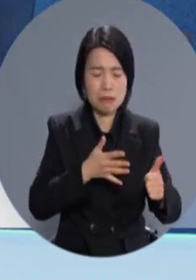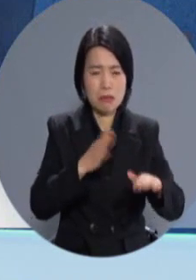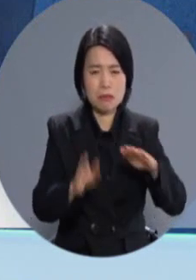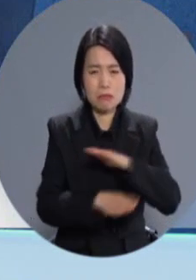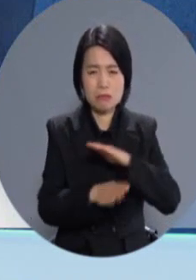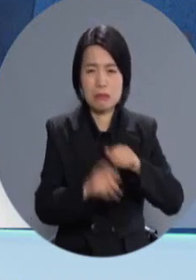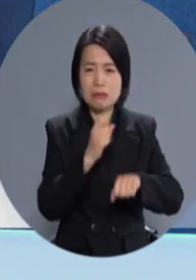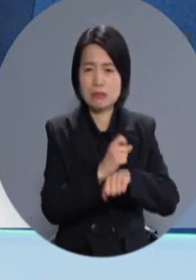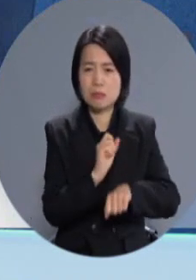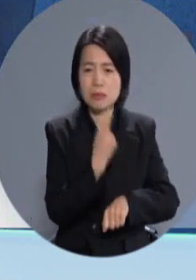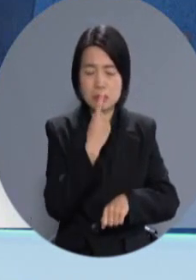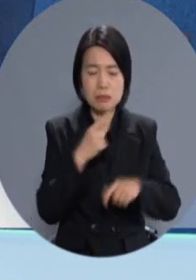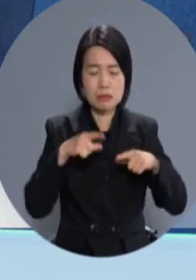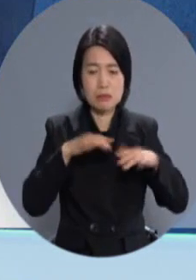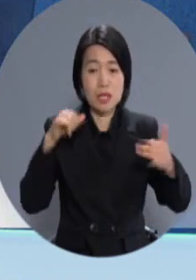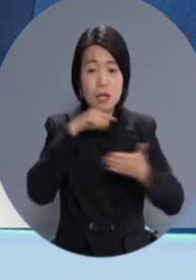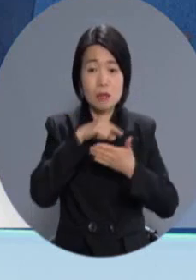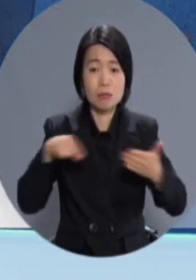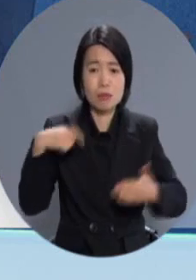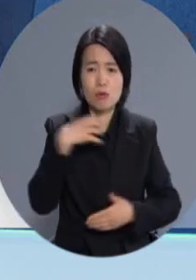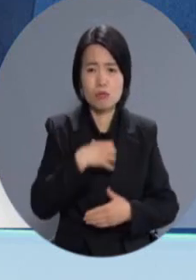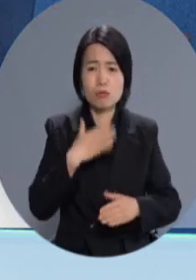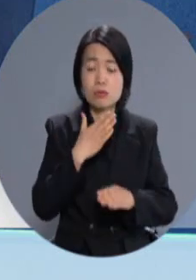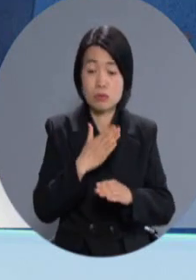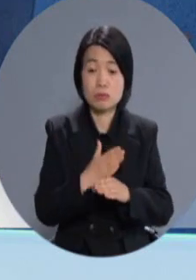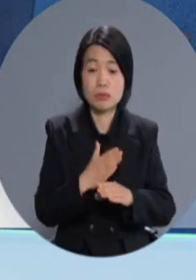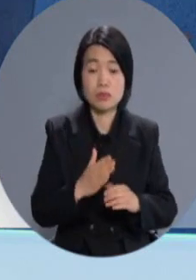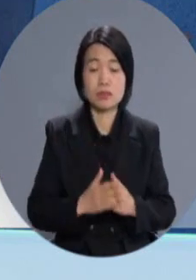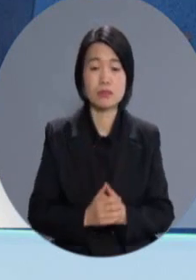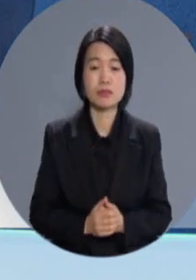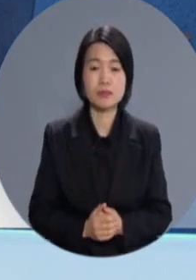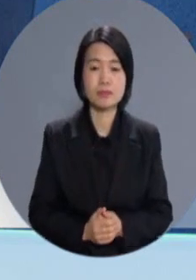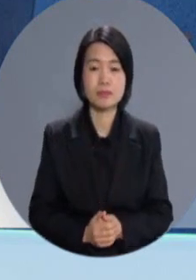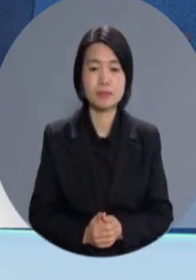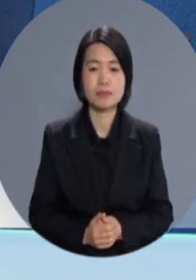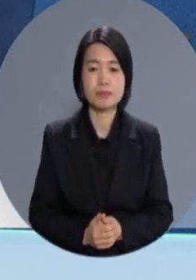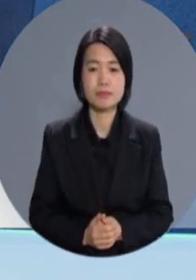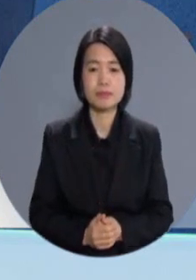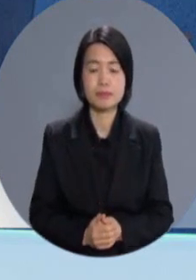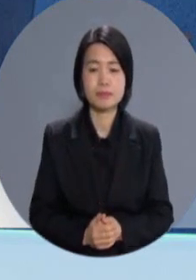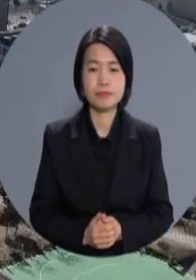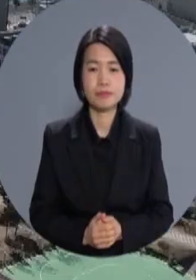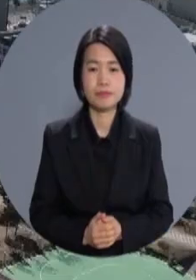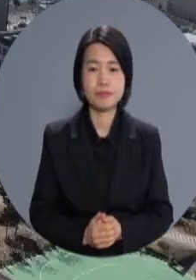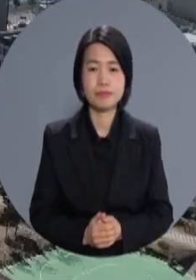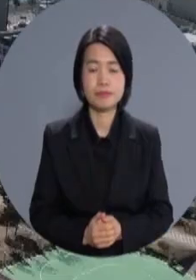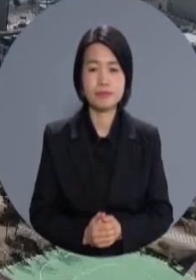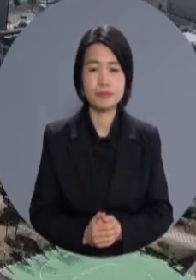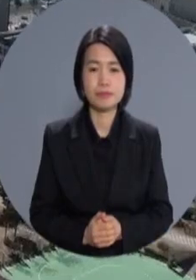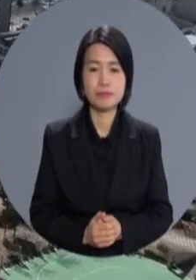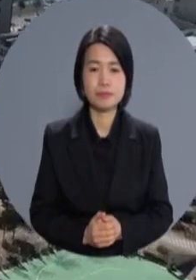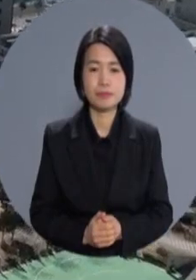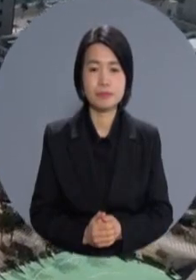행정을 펼치면서 주민들의 피해가 커질 것으로 우려되고 있습니다. 김단비 기자입니다.